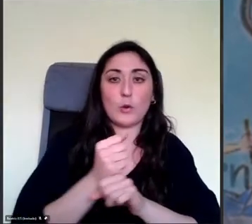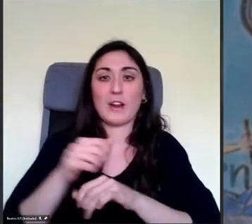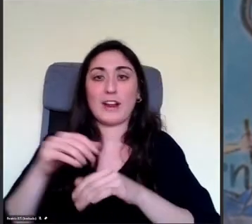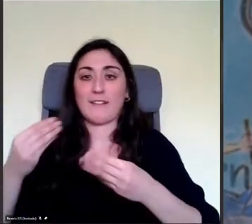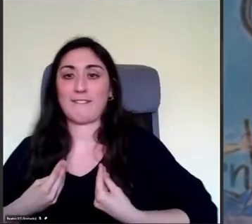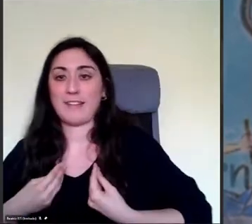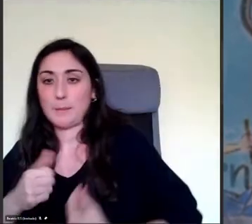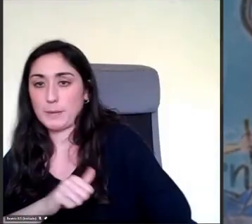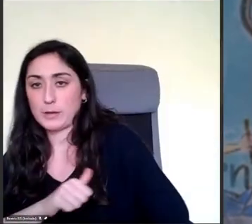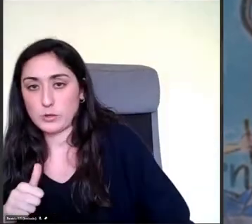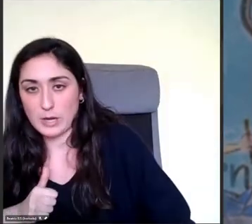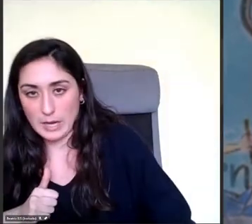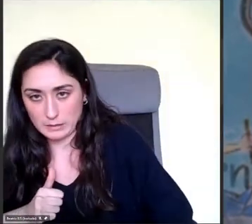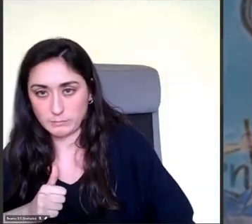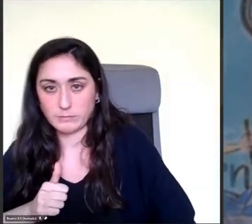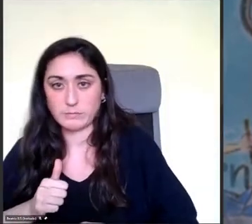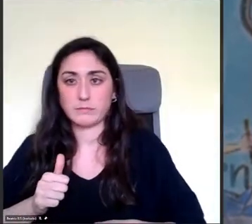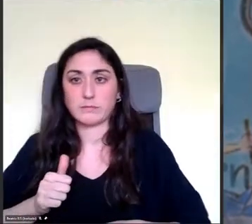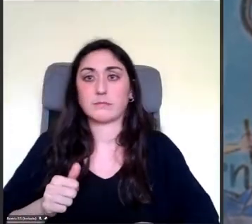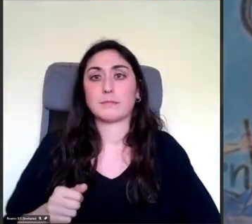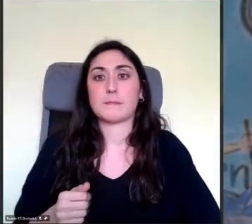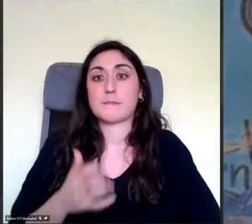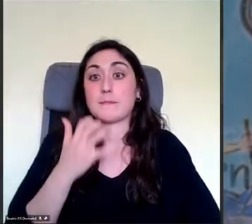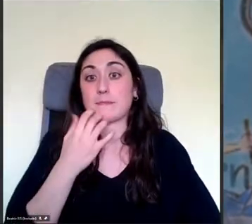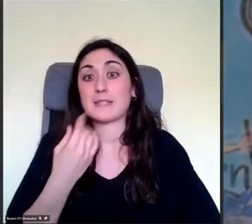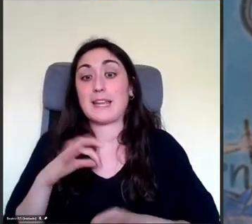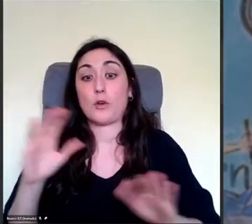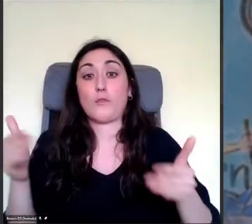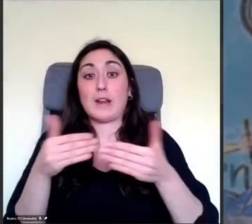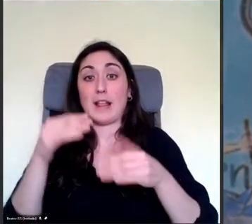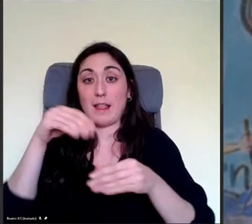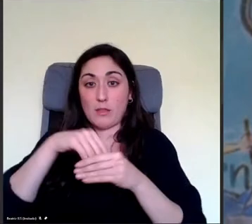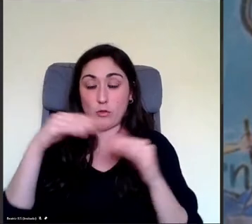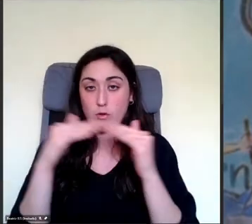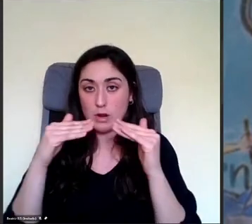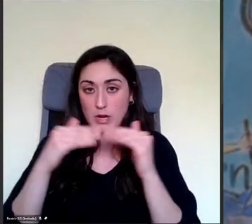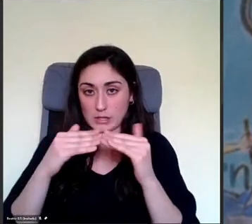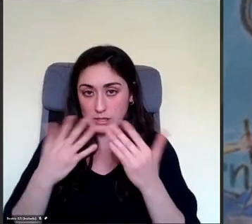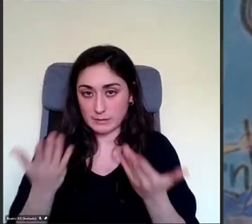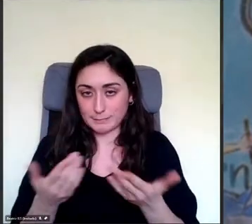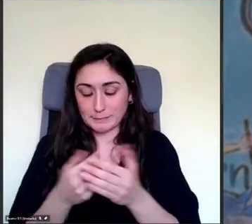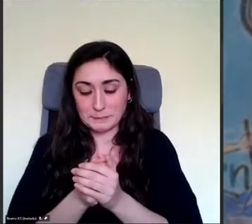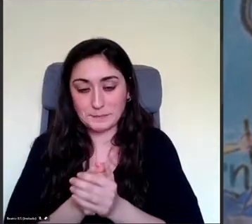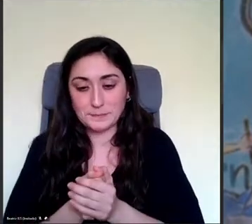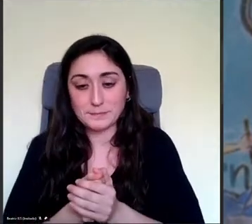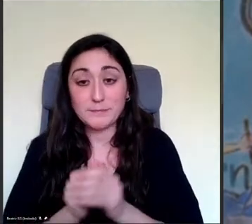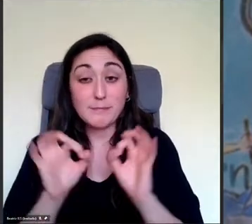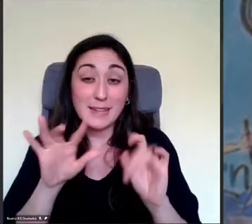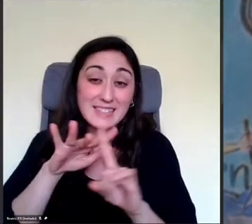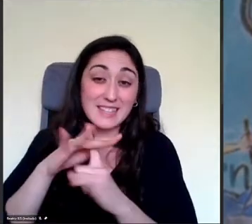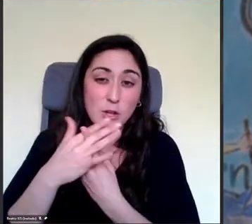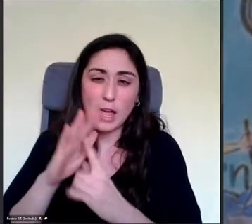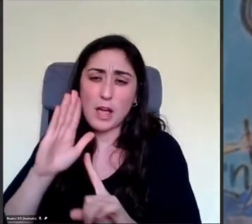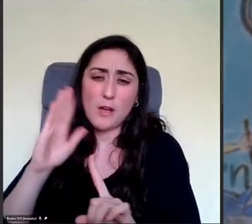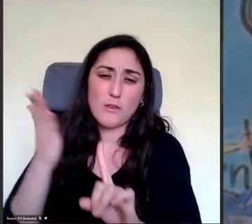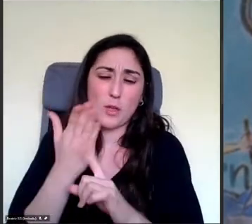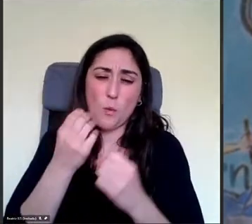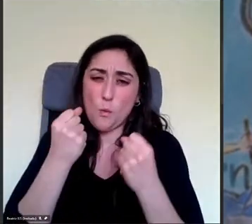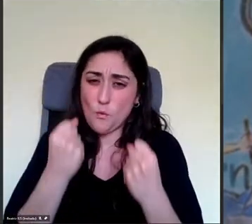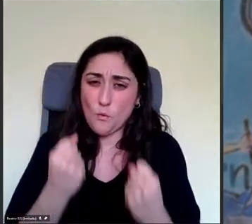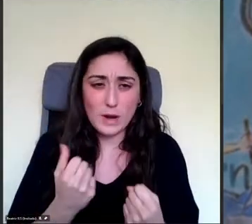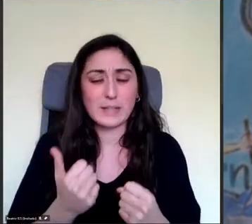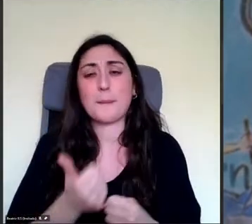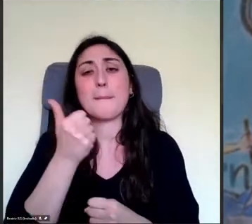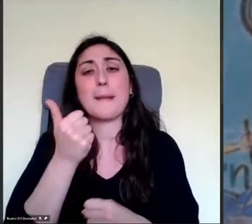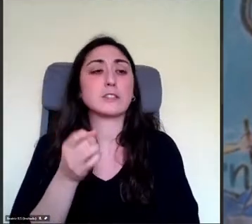quedat confinades en el domicili. I això, aquest fet, ha afectat molt, molt més a les dones que